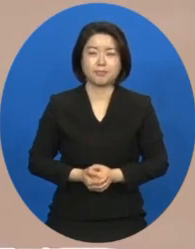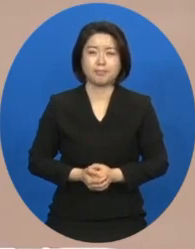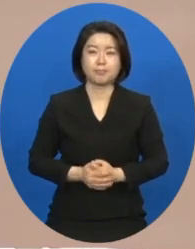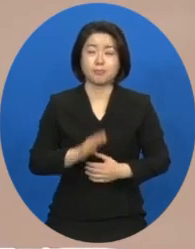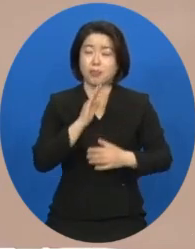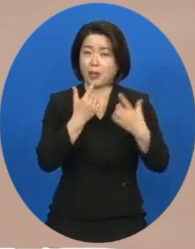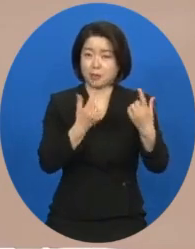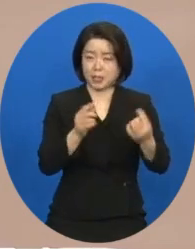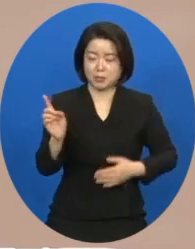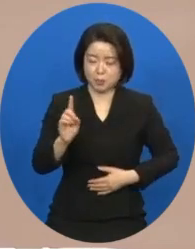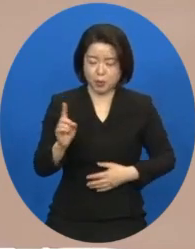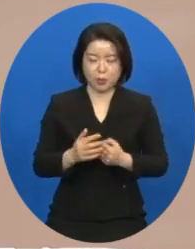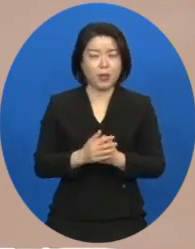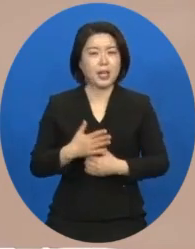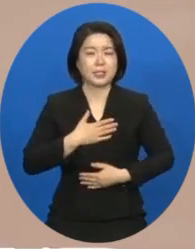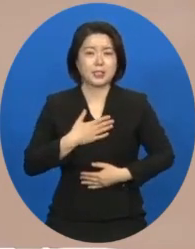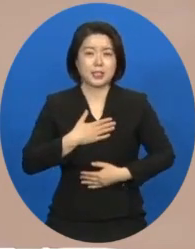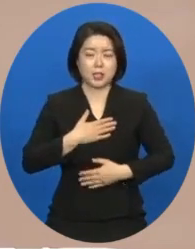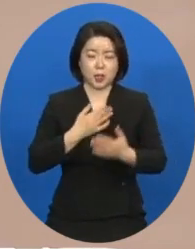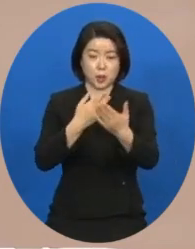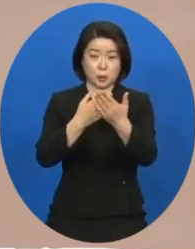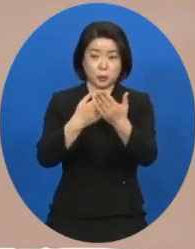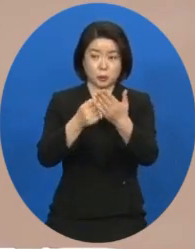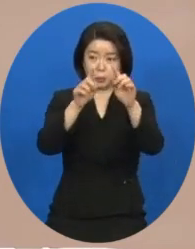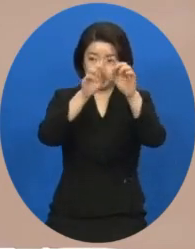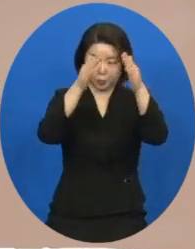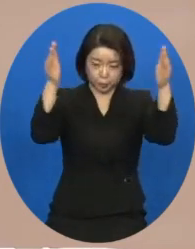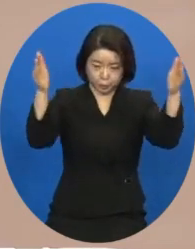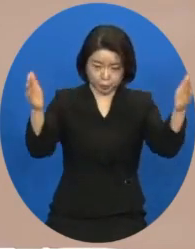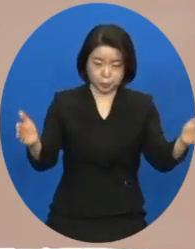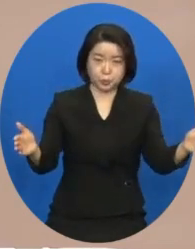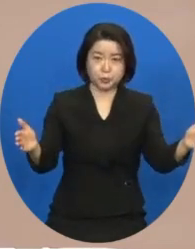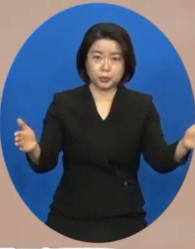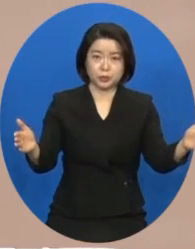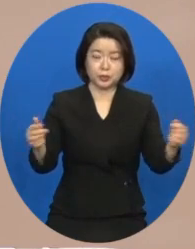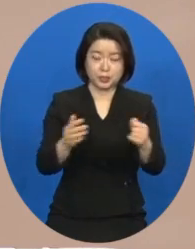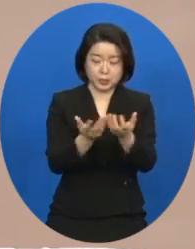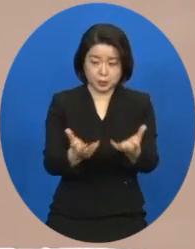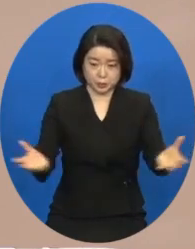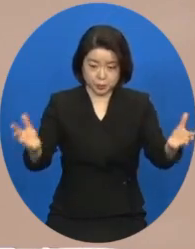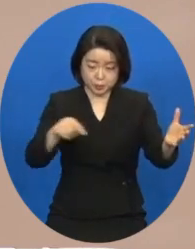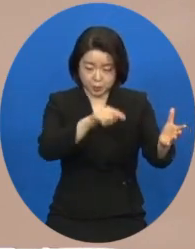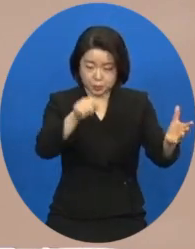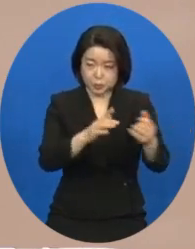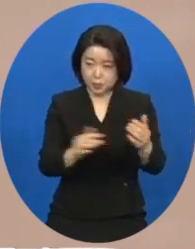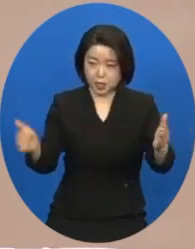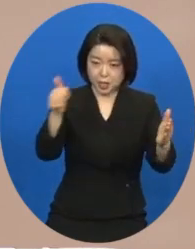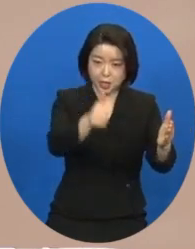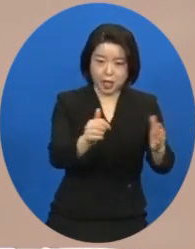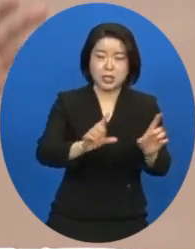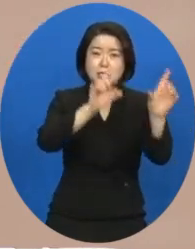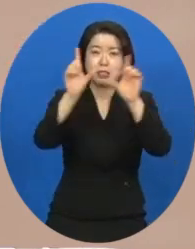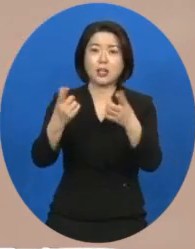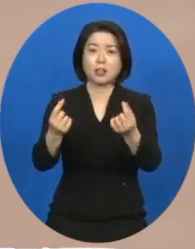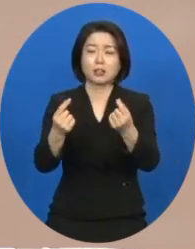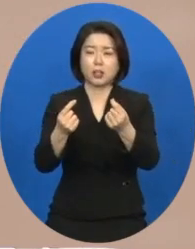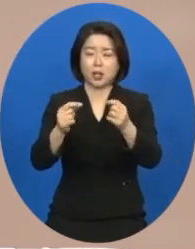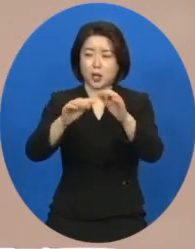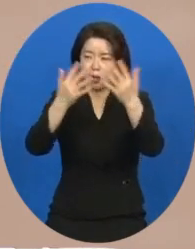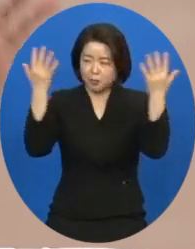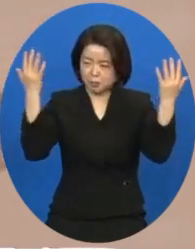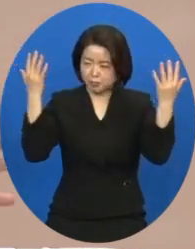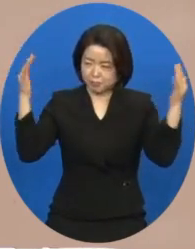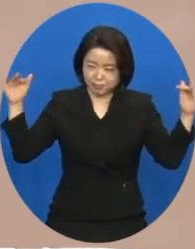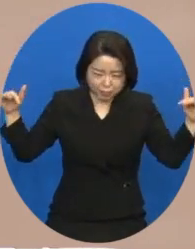마치 제가 유리 거울 속에 유리 그릇 속에 들어가서 사는 것 같아요. 모든 사람이 제 삶을